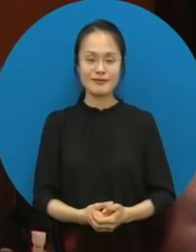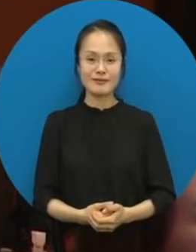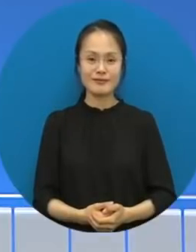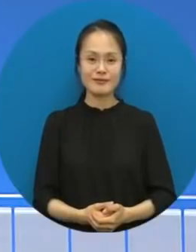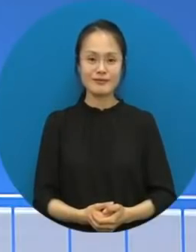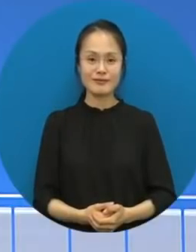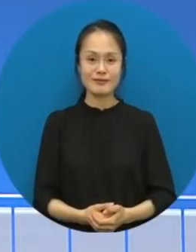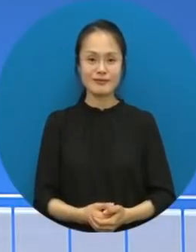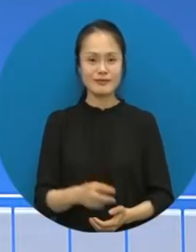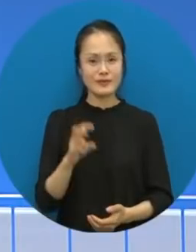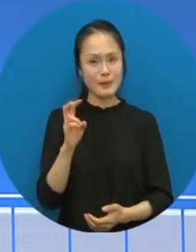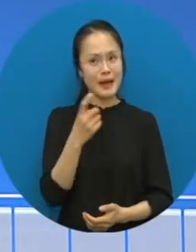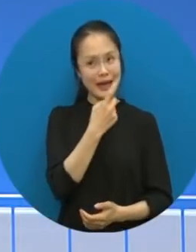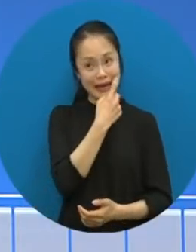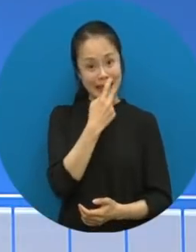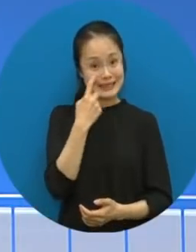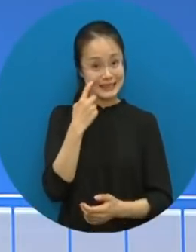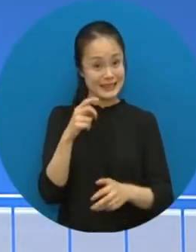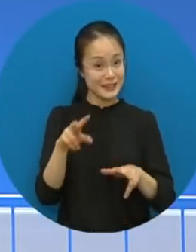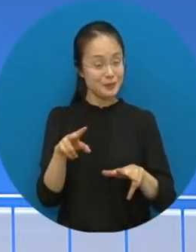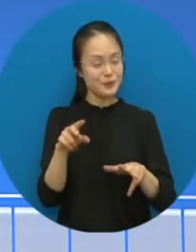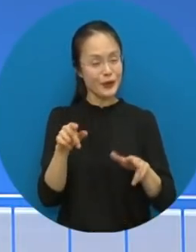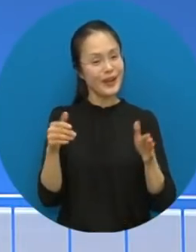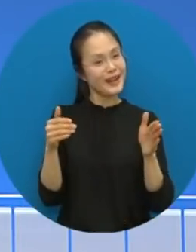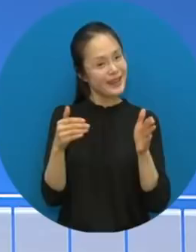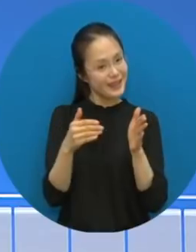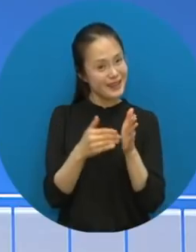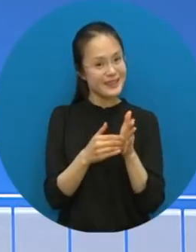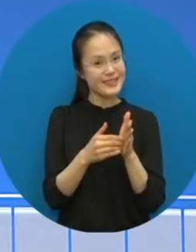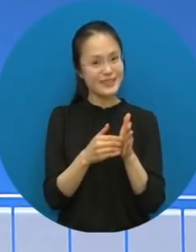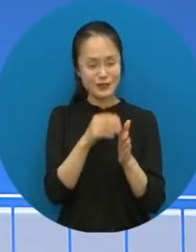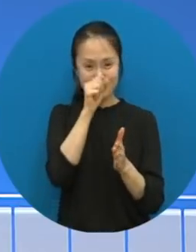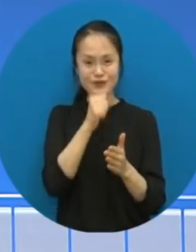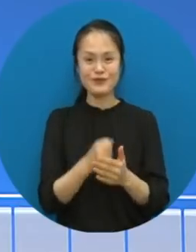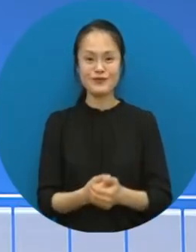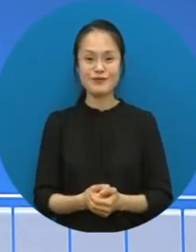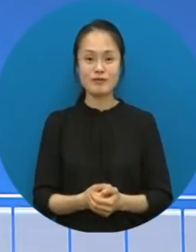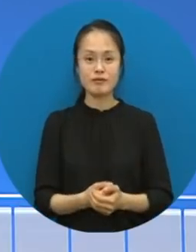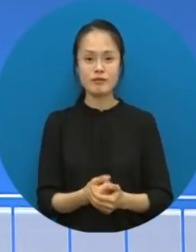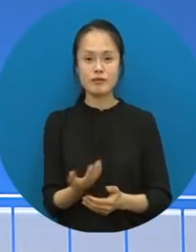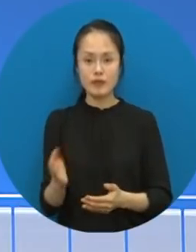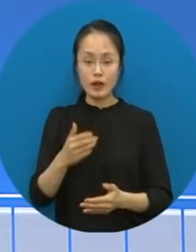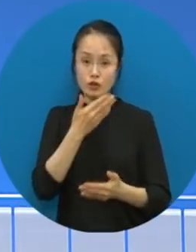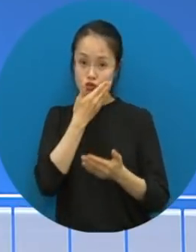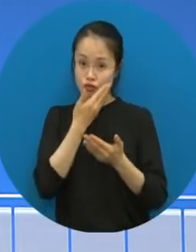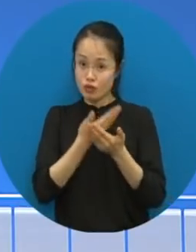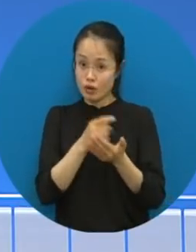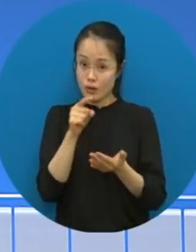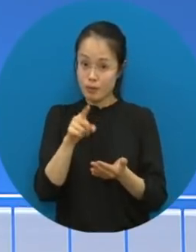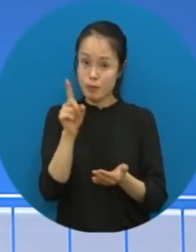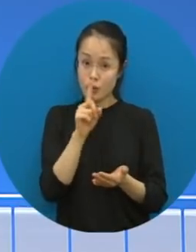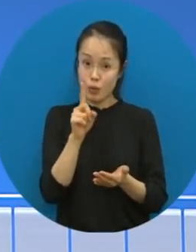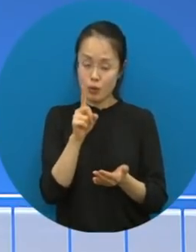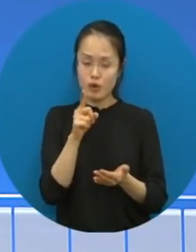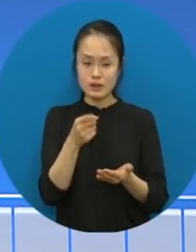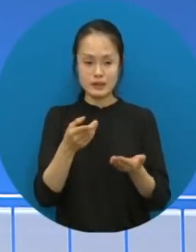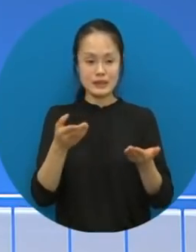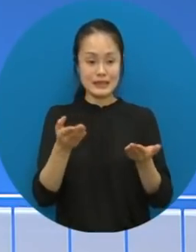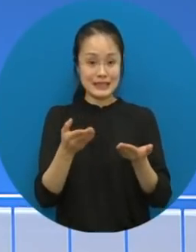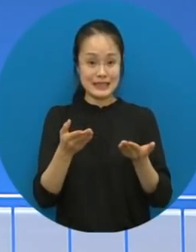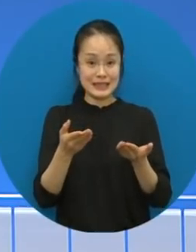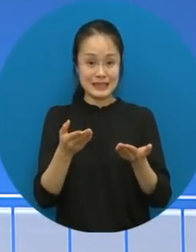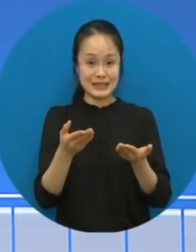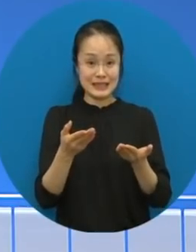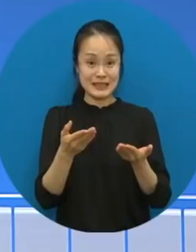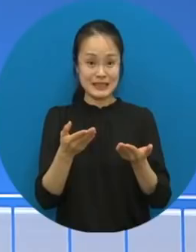아마 간증은 그만큼만 하는 게 좋을 것 같습니다. 근데 중요한 것은 그 일을 행한 이후에